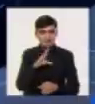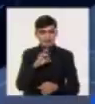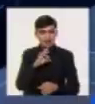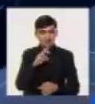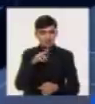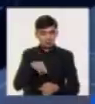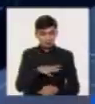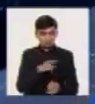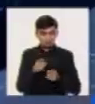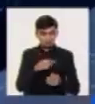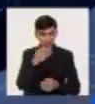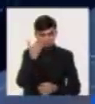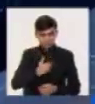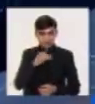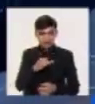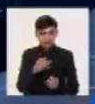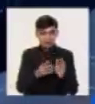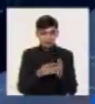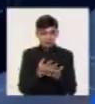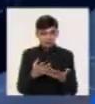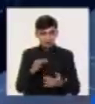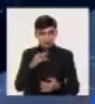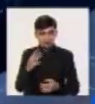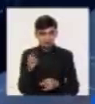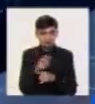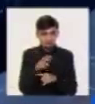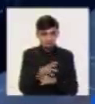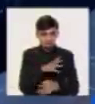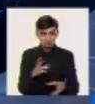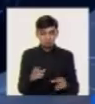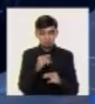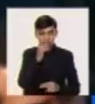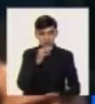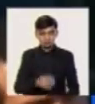үйіне 9 жедел жәрдем көлігі келсе де, оны ажалдан арашалай алмапты.